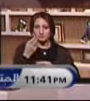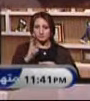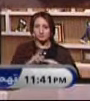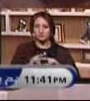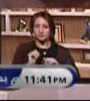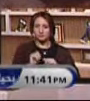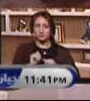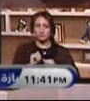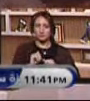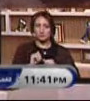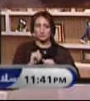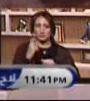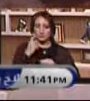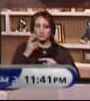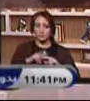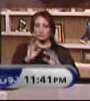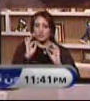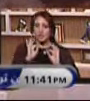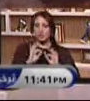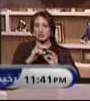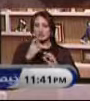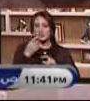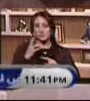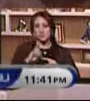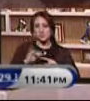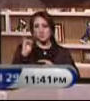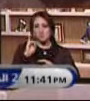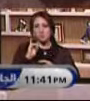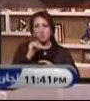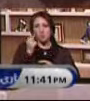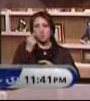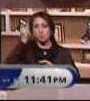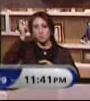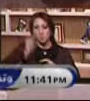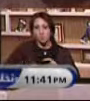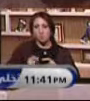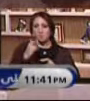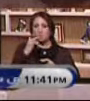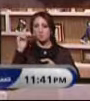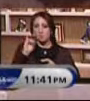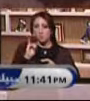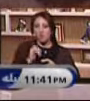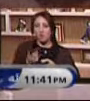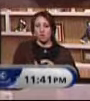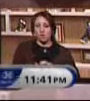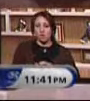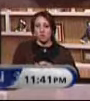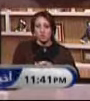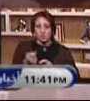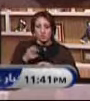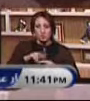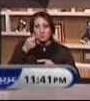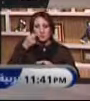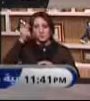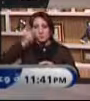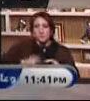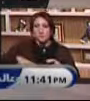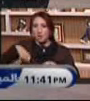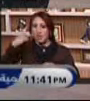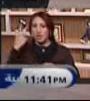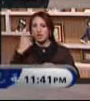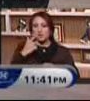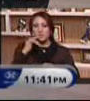اللي اهدروا قيم الإنسان وقيمة الإنسان ودم الإنسان واسترخص سبحان الله العظيم بس فضلتك كنت